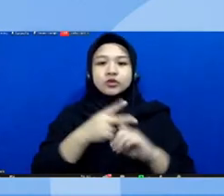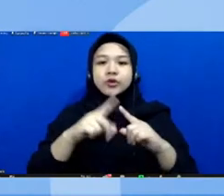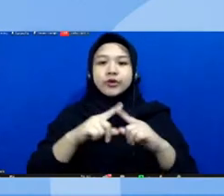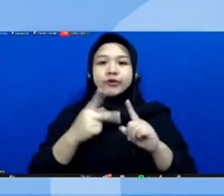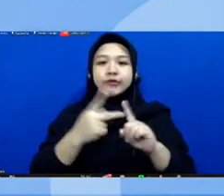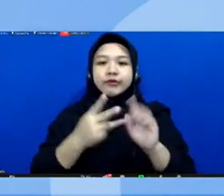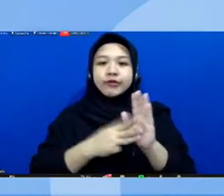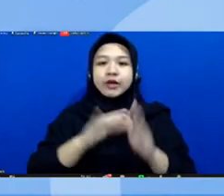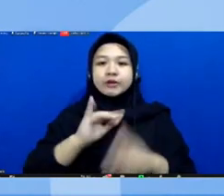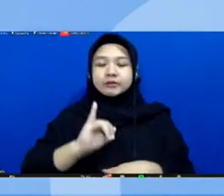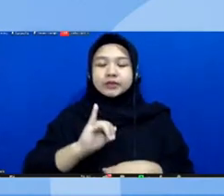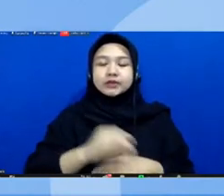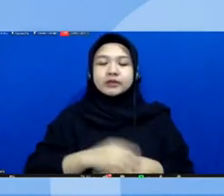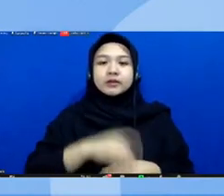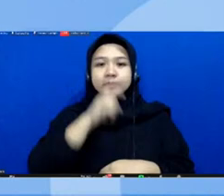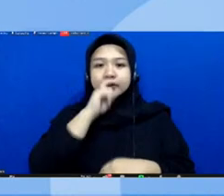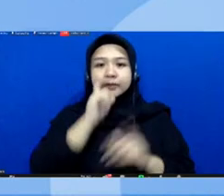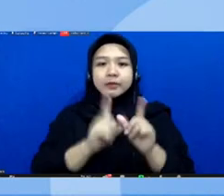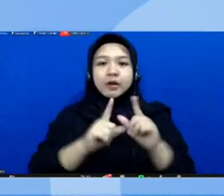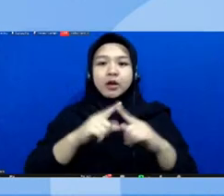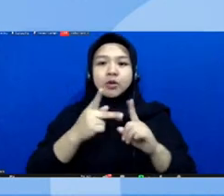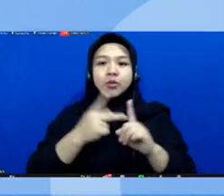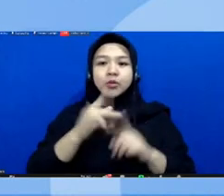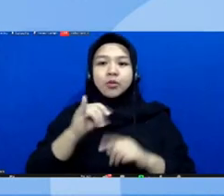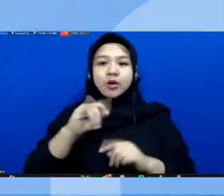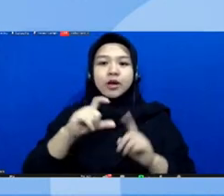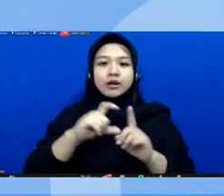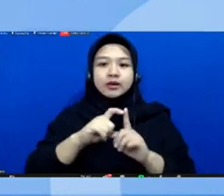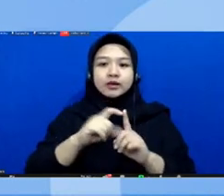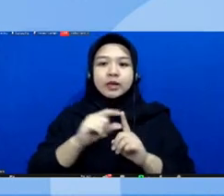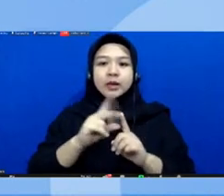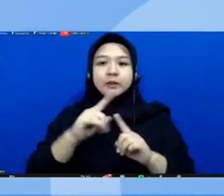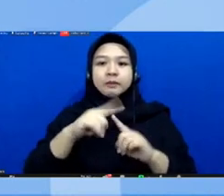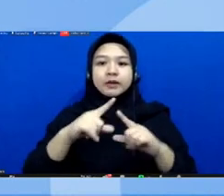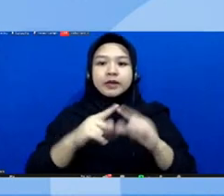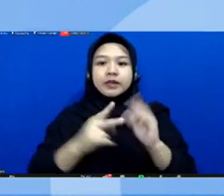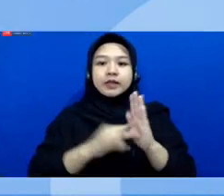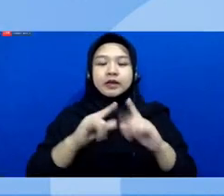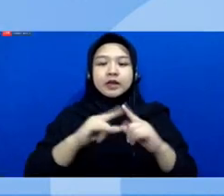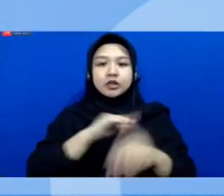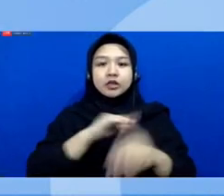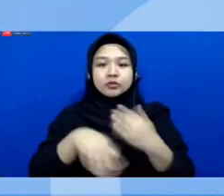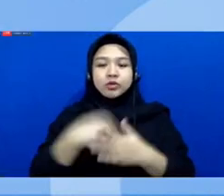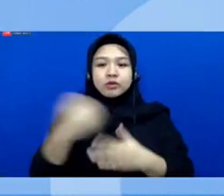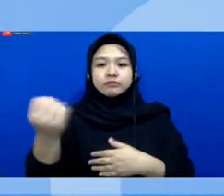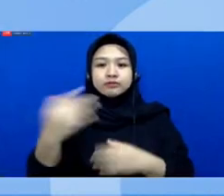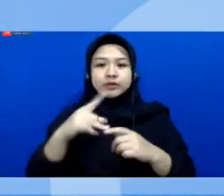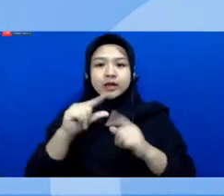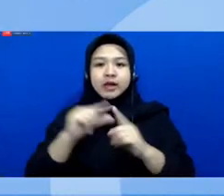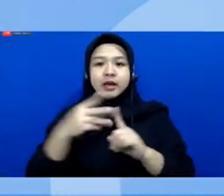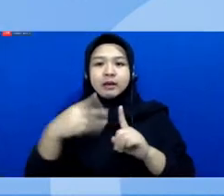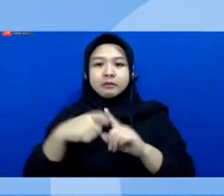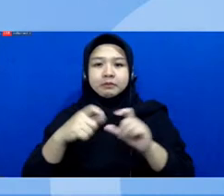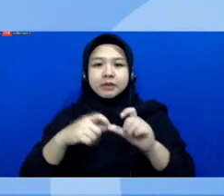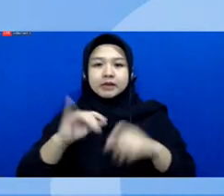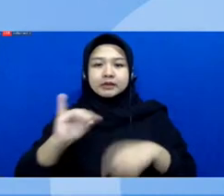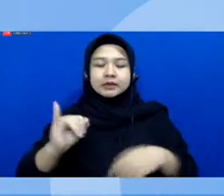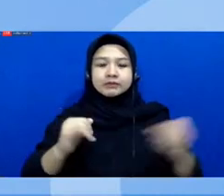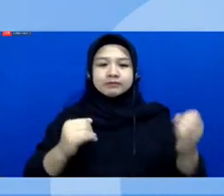Mbak Gebrul Wahid dan Mbak Tania Astari, segenap penanggap Ketua Umum Apeksi, Ketua Umum Apkasi, dan